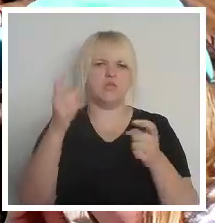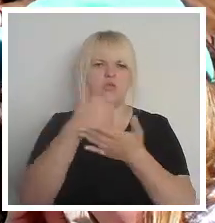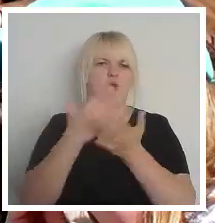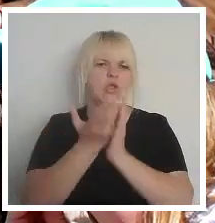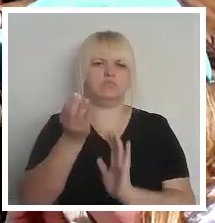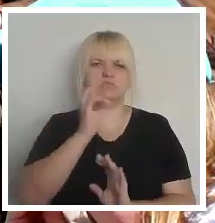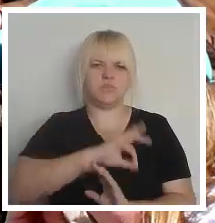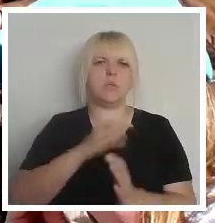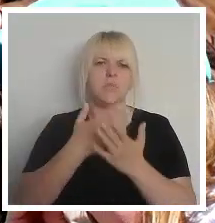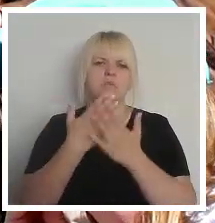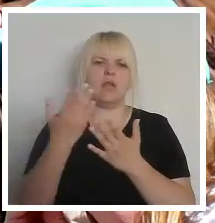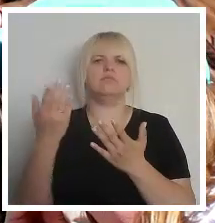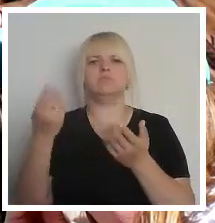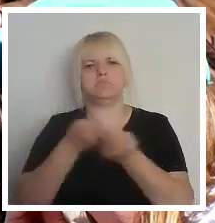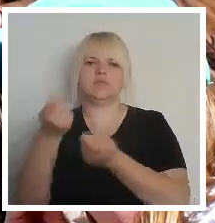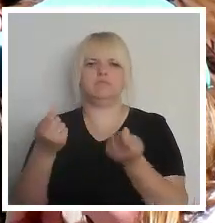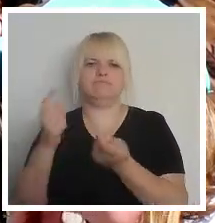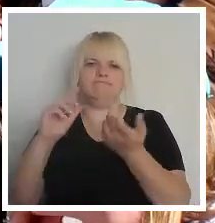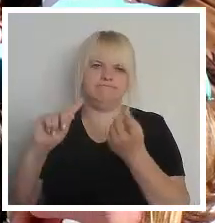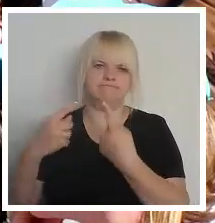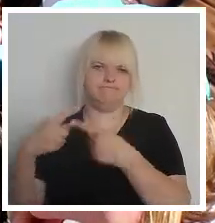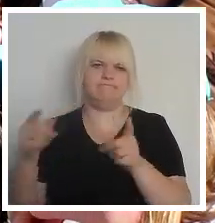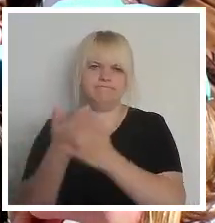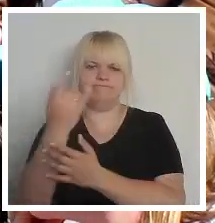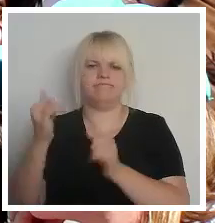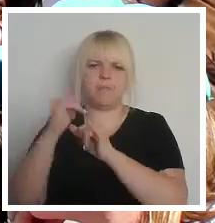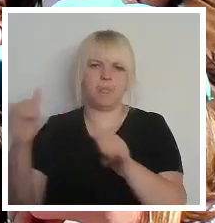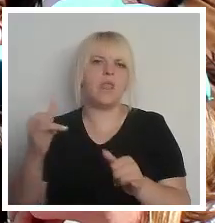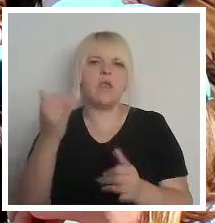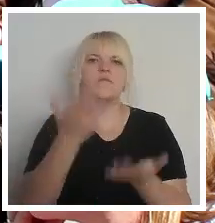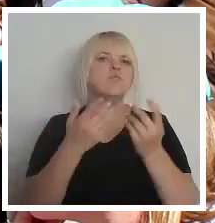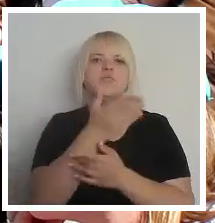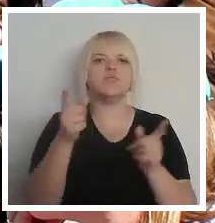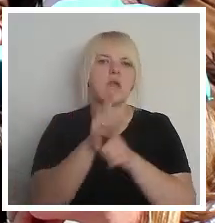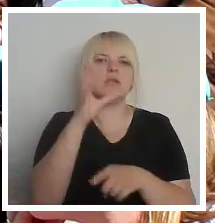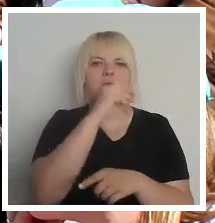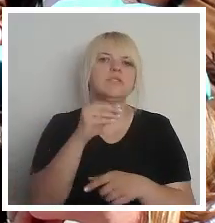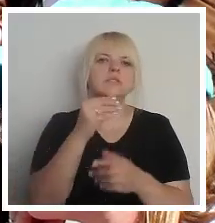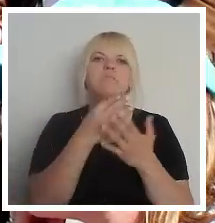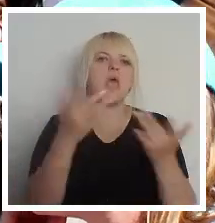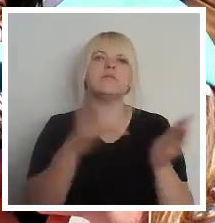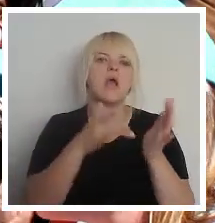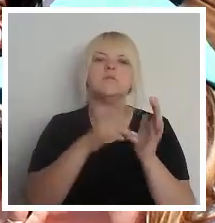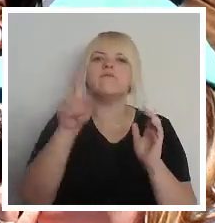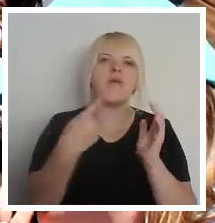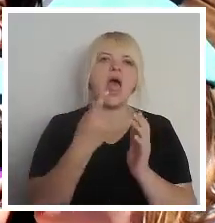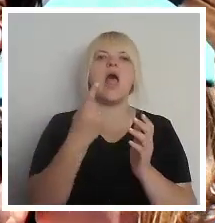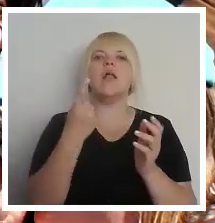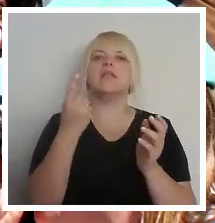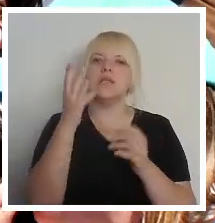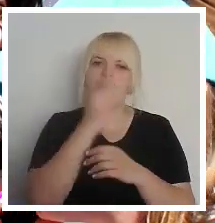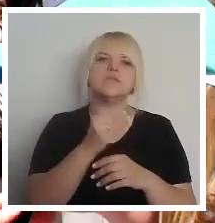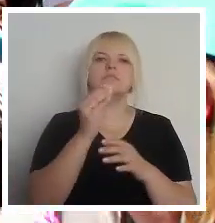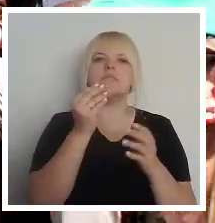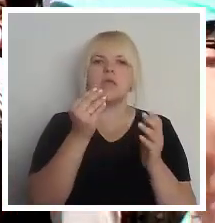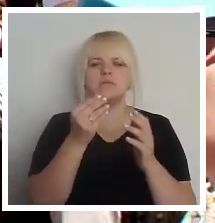vīna pārdošanas vai, nu, tam līdzīgām lietām. Varbūt tas jūs varētu arī komentēt nedaudz iespējas, jā, vēl ārpus